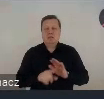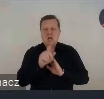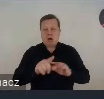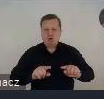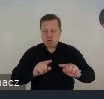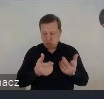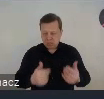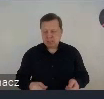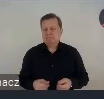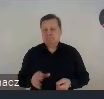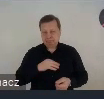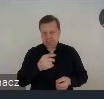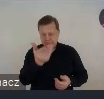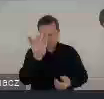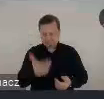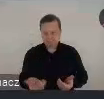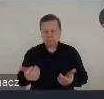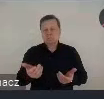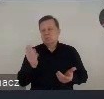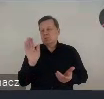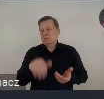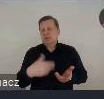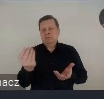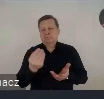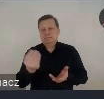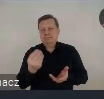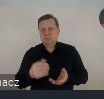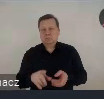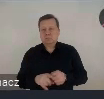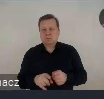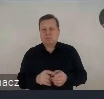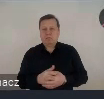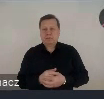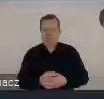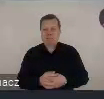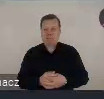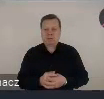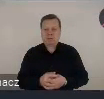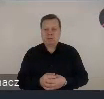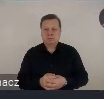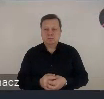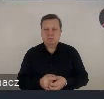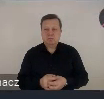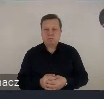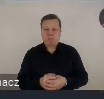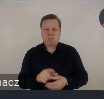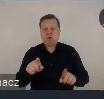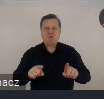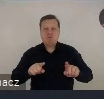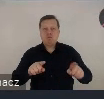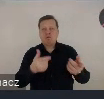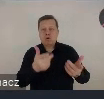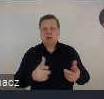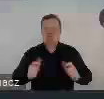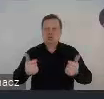czy instytucji, na przykład wyrażać jakby wolę, co ta organizacja